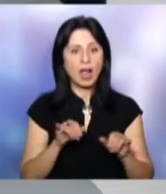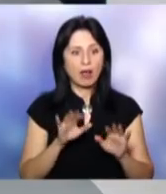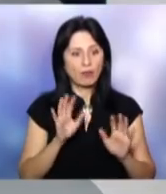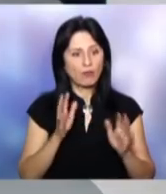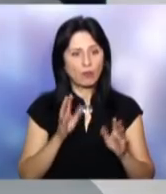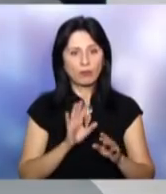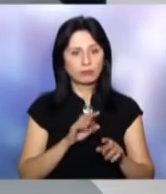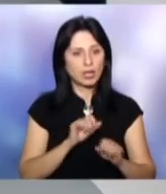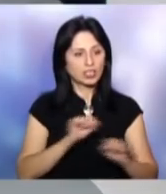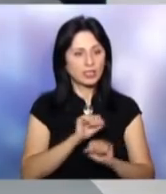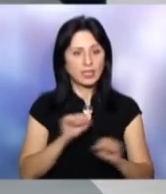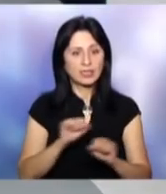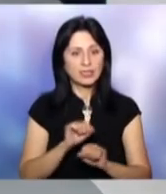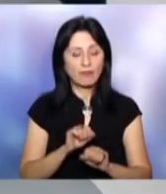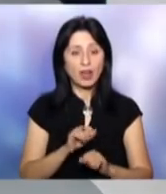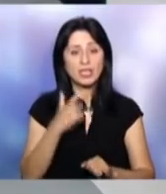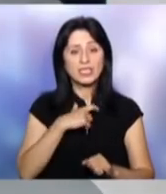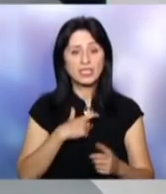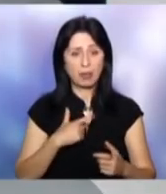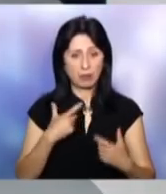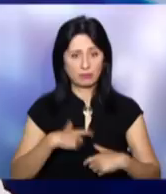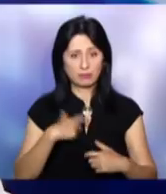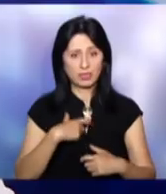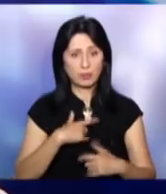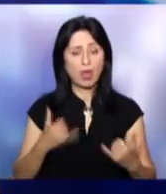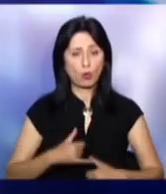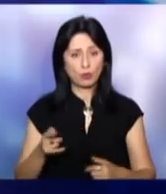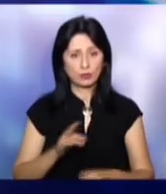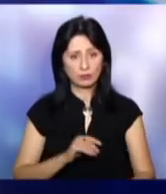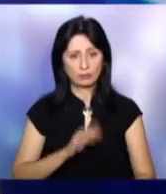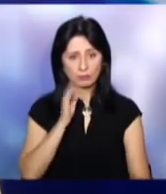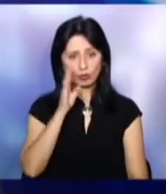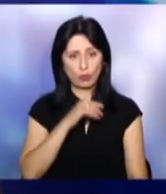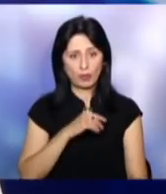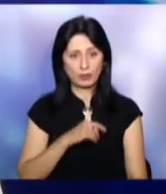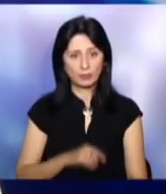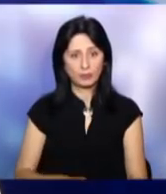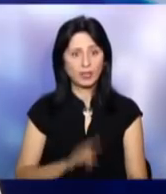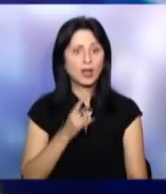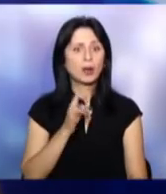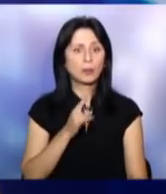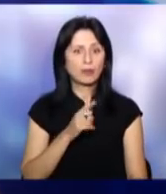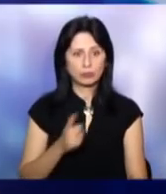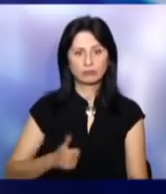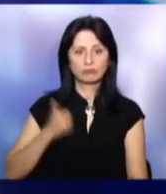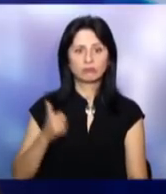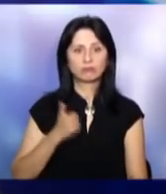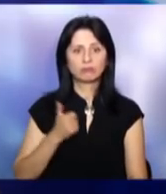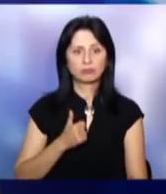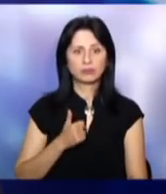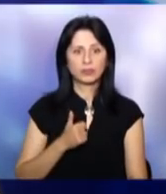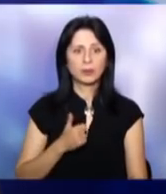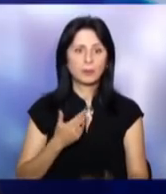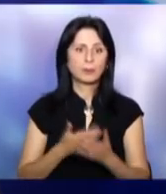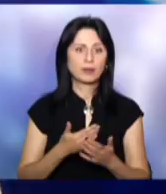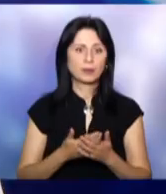წაიქცეს. აუცილებლად, იმიტომ რომ ზედმეტმა სიფრთხილემ შეკრა სხეული, ხა ბავშვობაში ყოველს გამოგვიცდია, ვიტრიპაჩია, ასე ვთქვათ, და